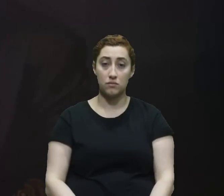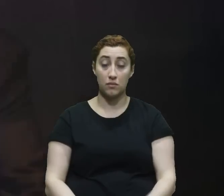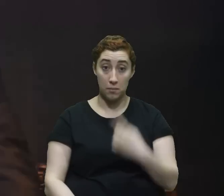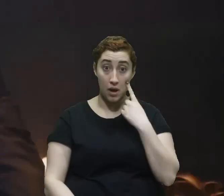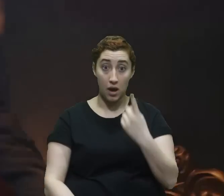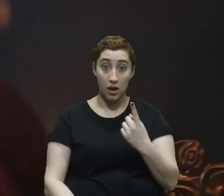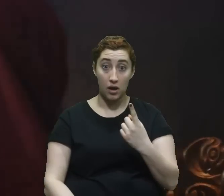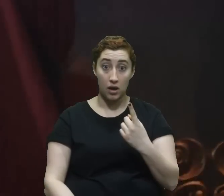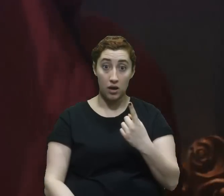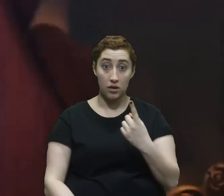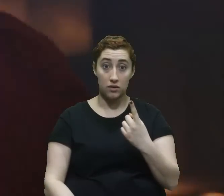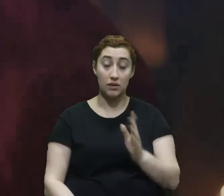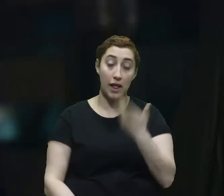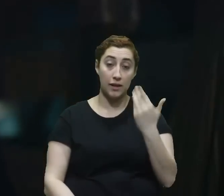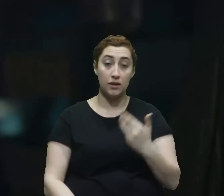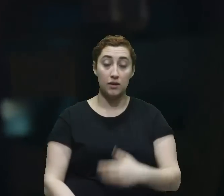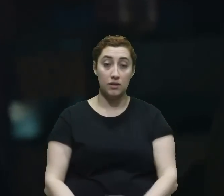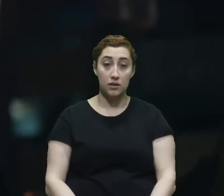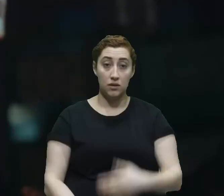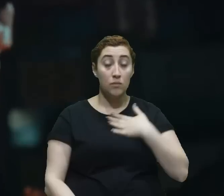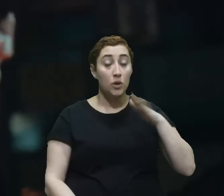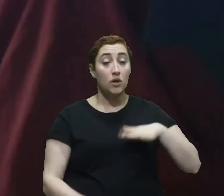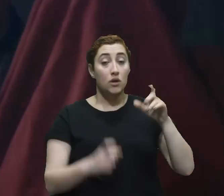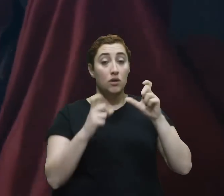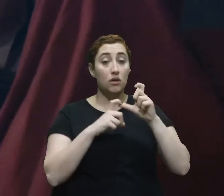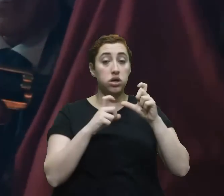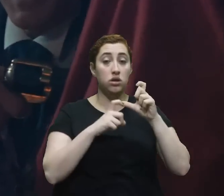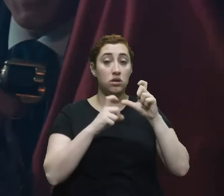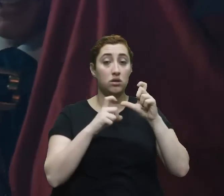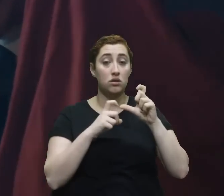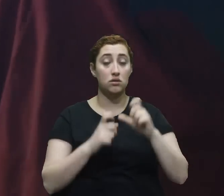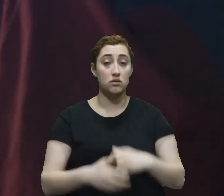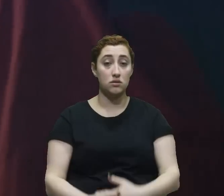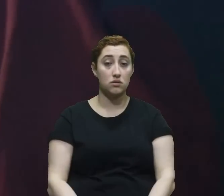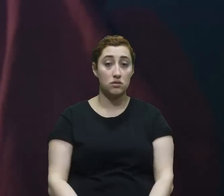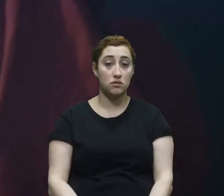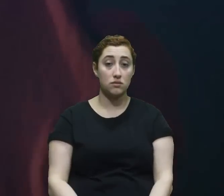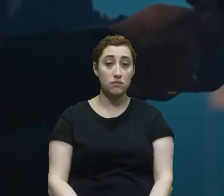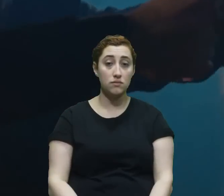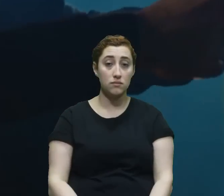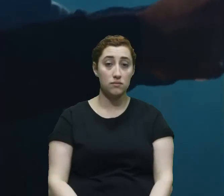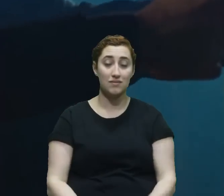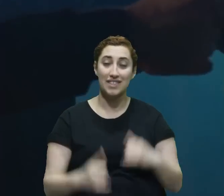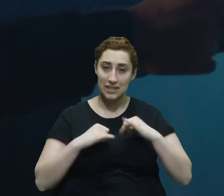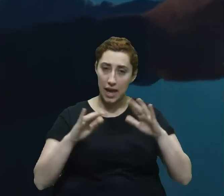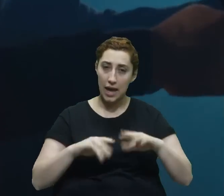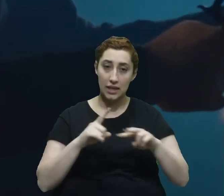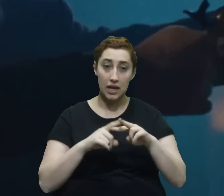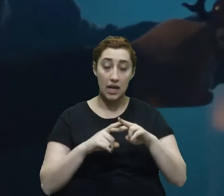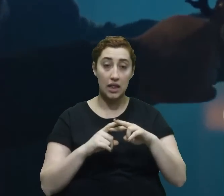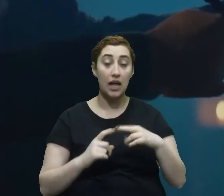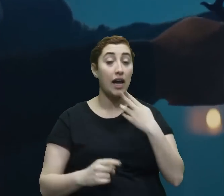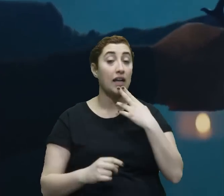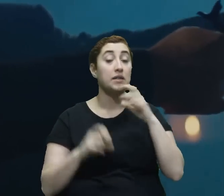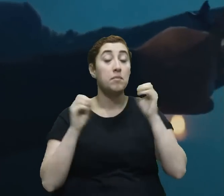Kalk! Kaldırdı Süreyya'yı. Kalk! Buradayım Süreyya. Akbar haince sırıtıyor. Hadi sakin. Bırak